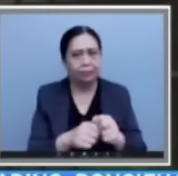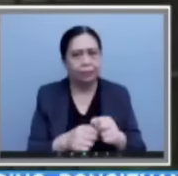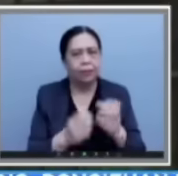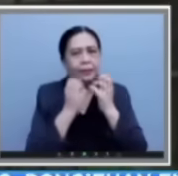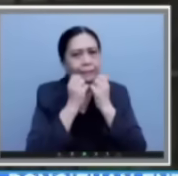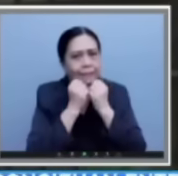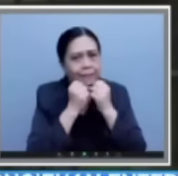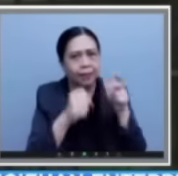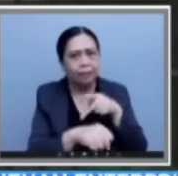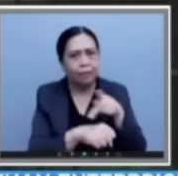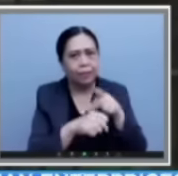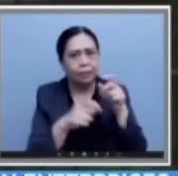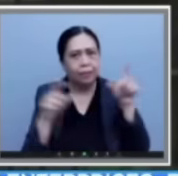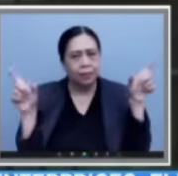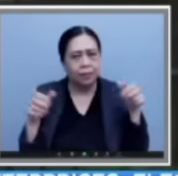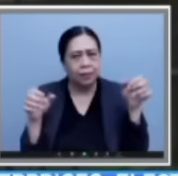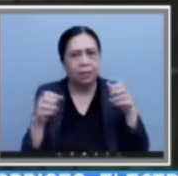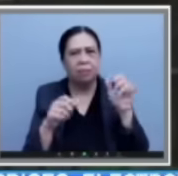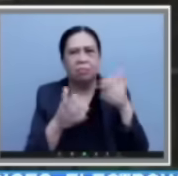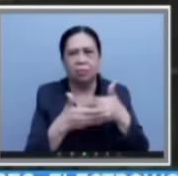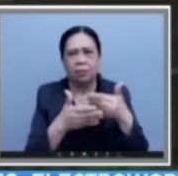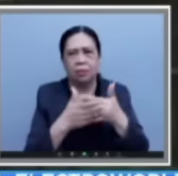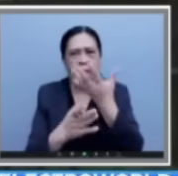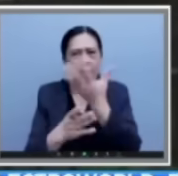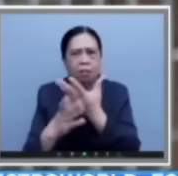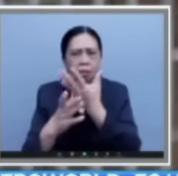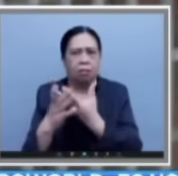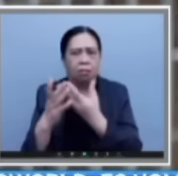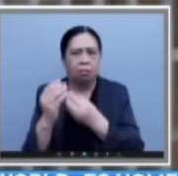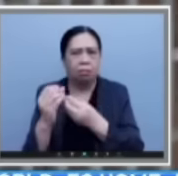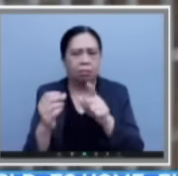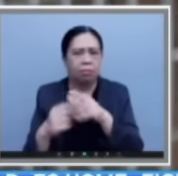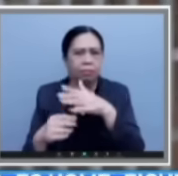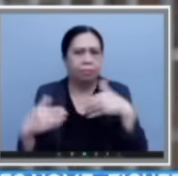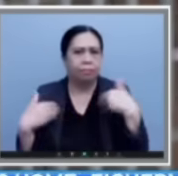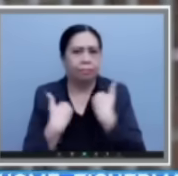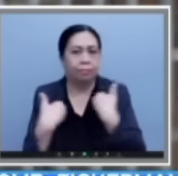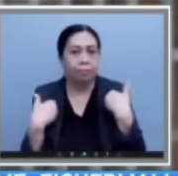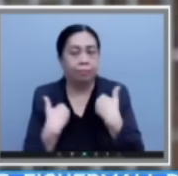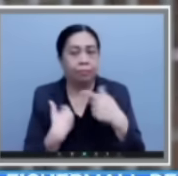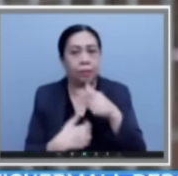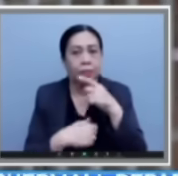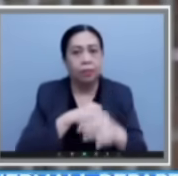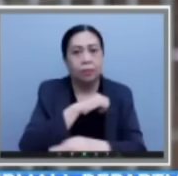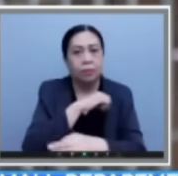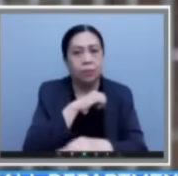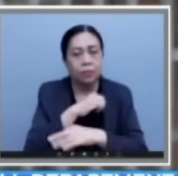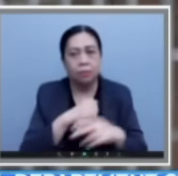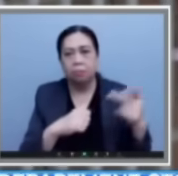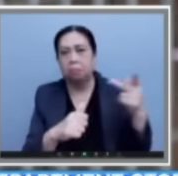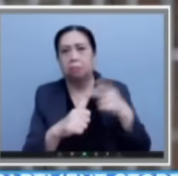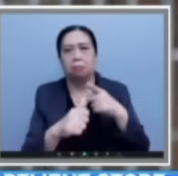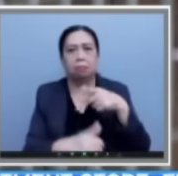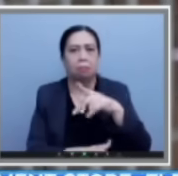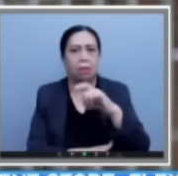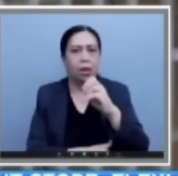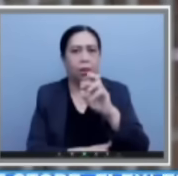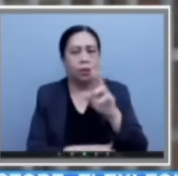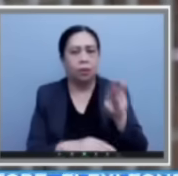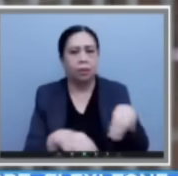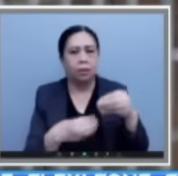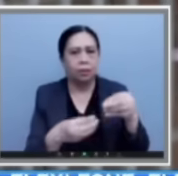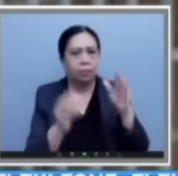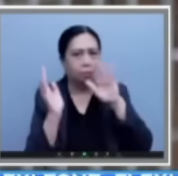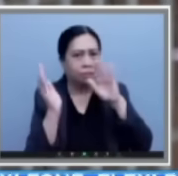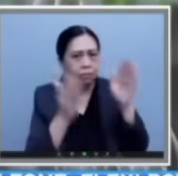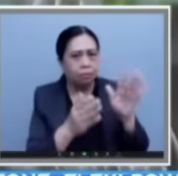itinuturing ng critically endangered species sabi ho ng foundation pioneer si Goo na mabigyan ng atensyon ang